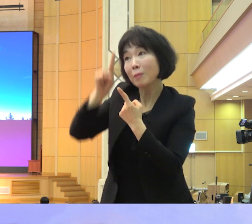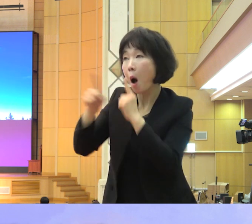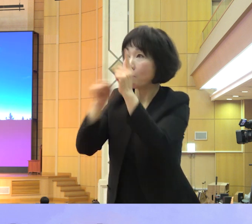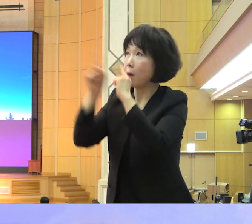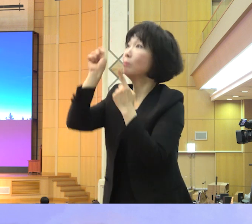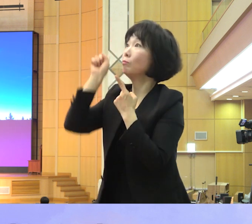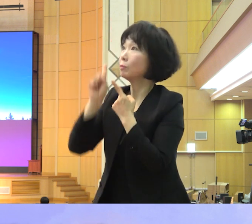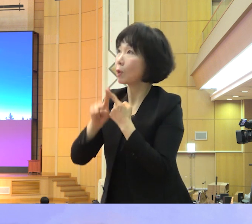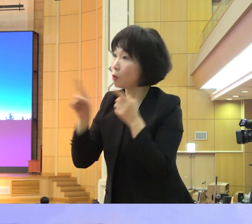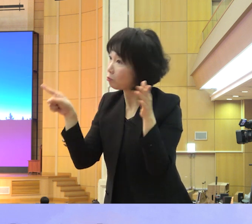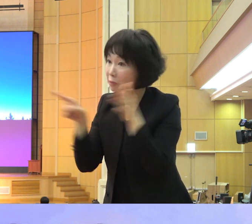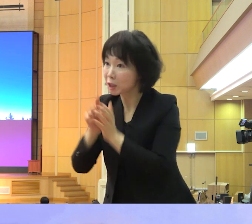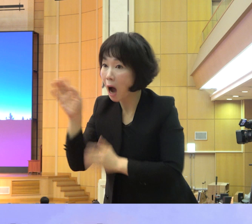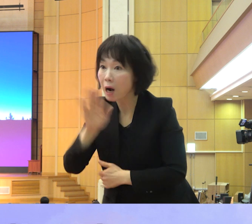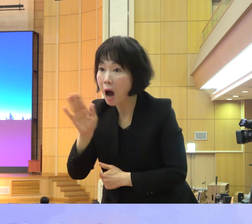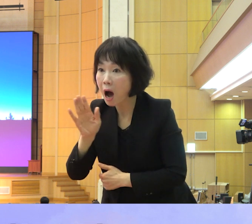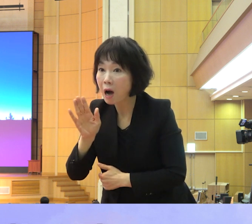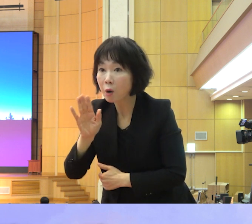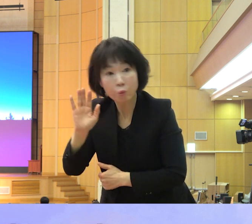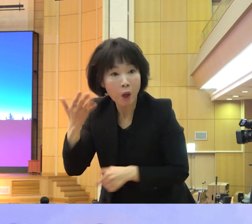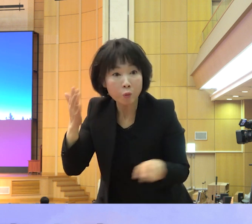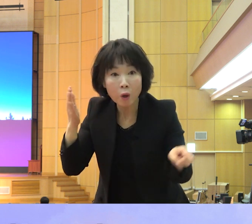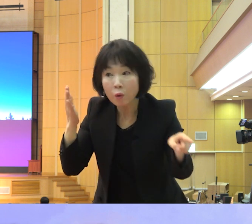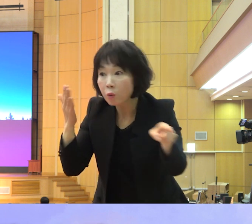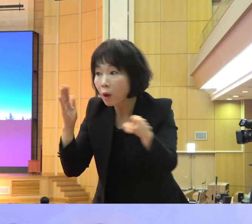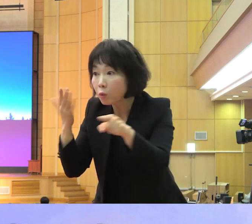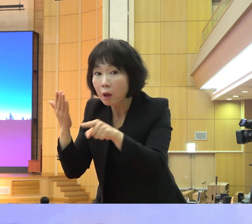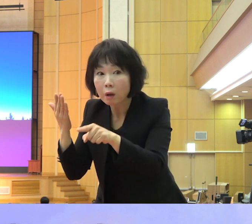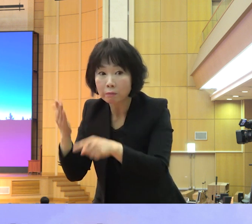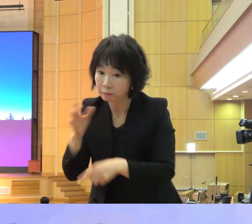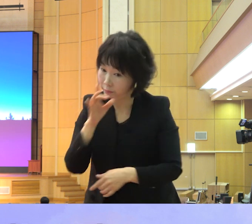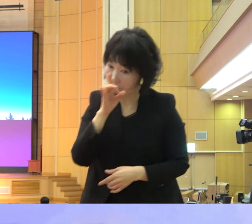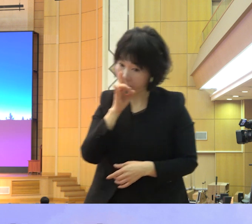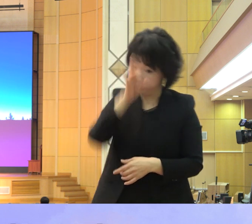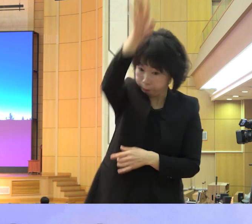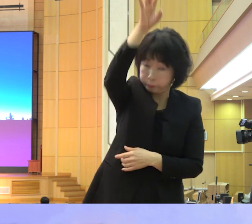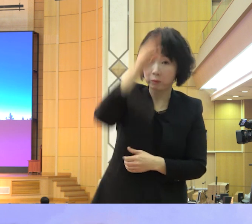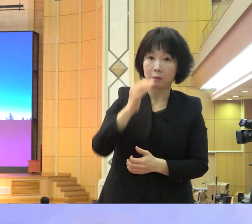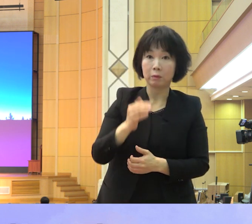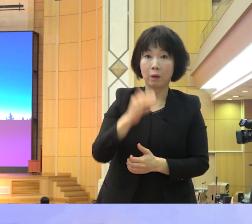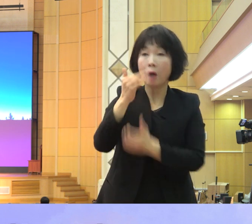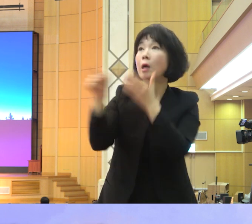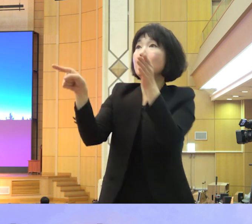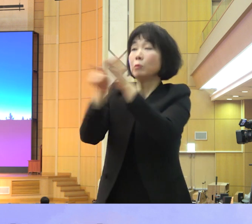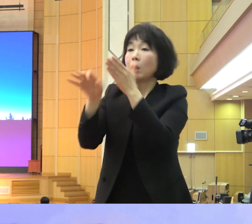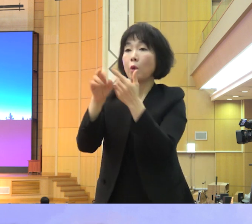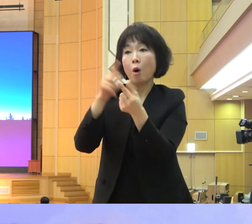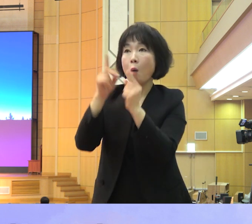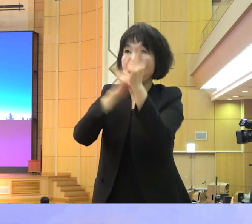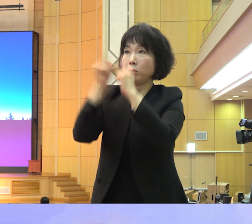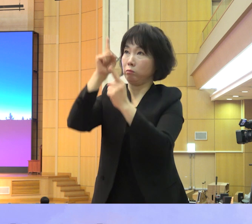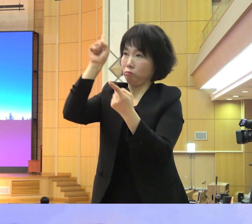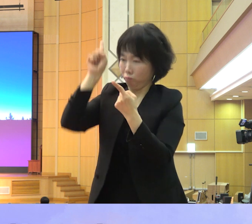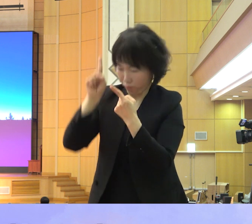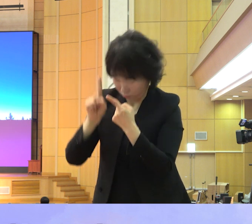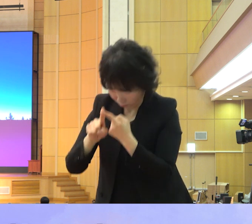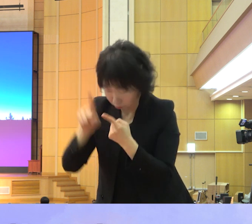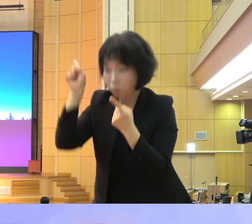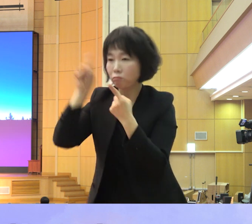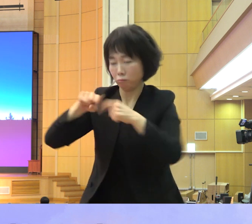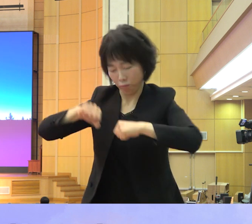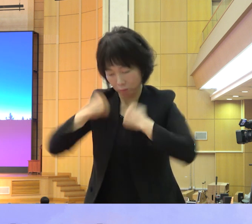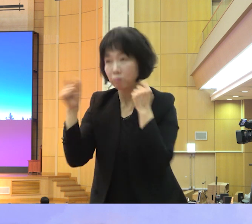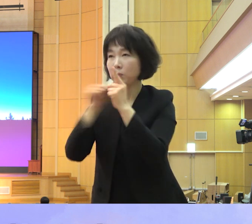아니하면 그건 믿는 게 아니에요. 우리가 하나님 믿는다면 하나님 말씀대로 믿고 하나님